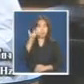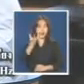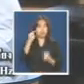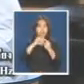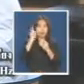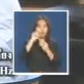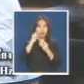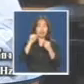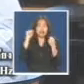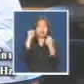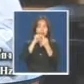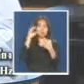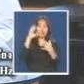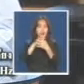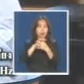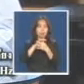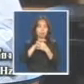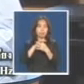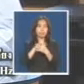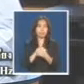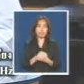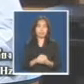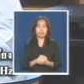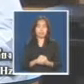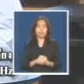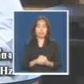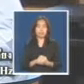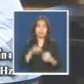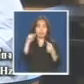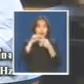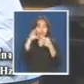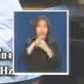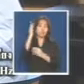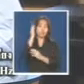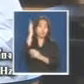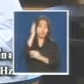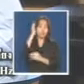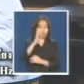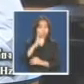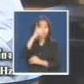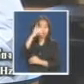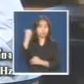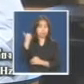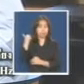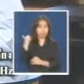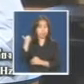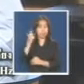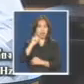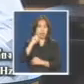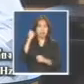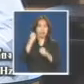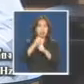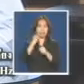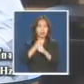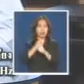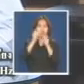ะหนีไม่พ้นเหตุการณ์ที่มีชายคนหนึ่งนะครับได้เข้ามาทำร้ายทั้งเจ้าหน้าที่ต